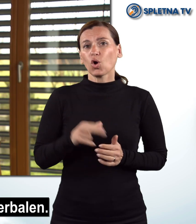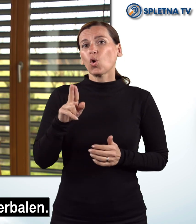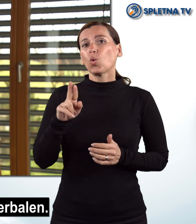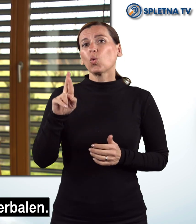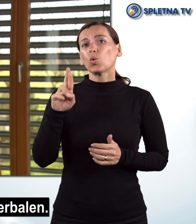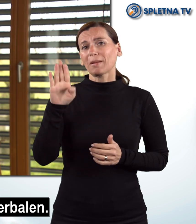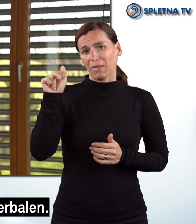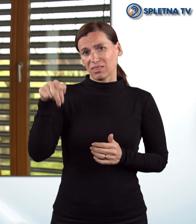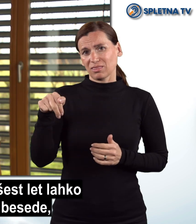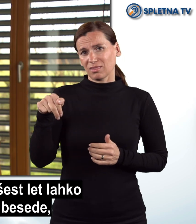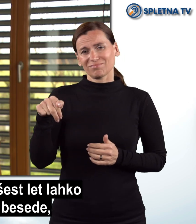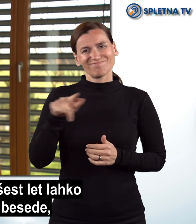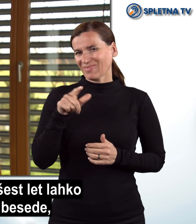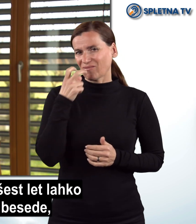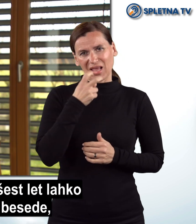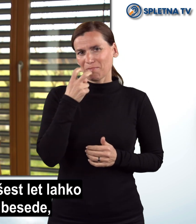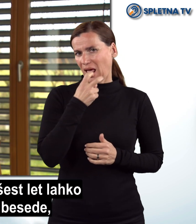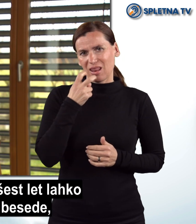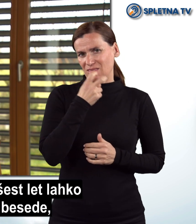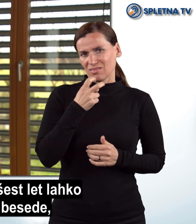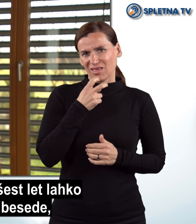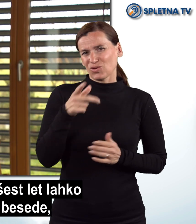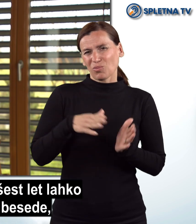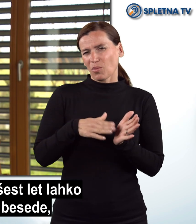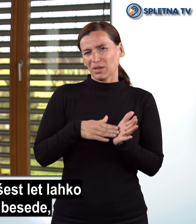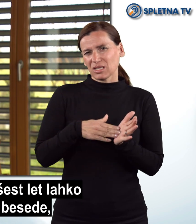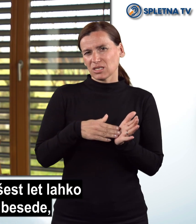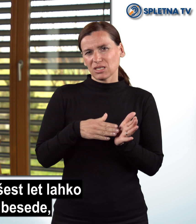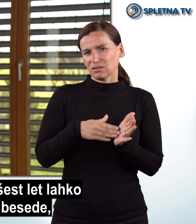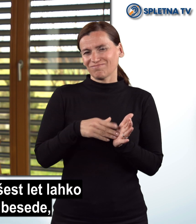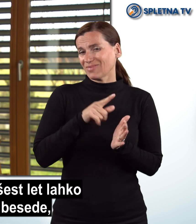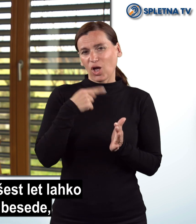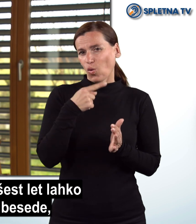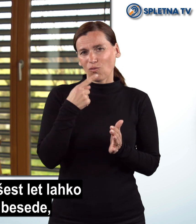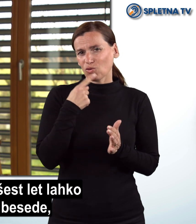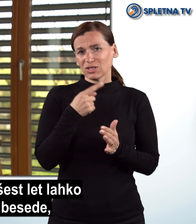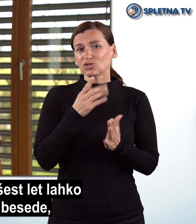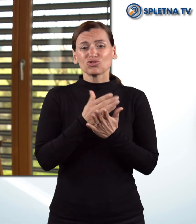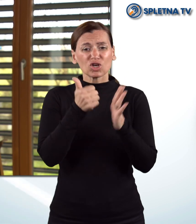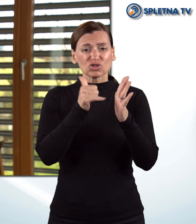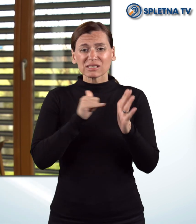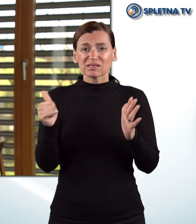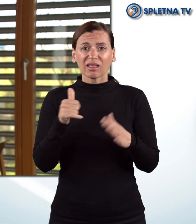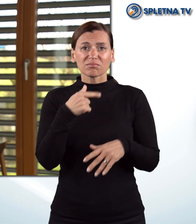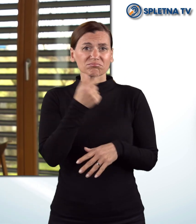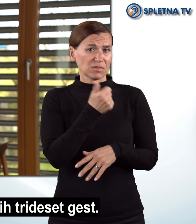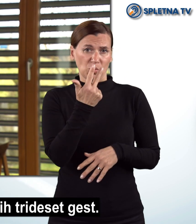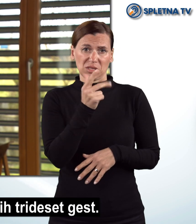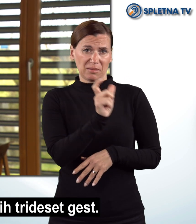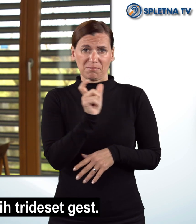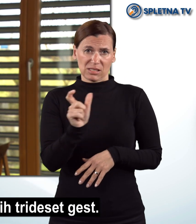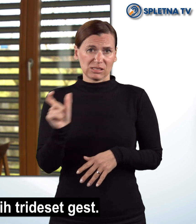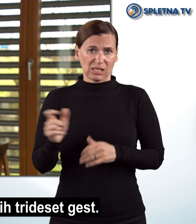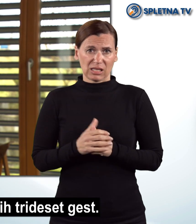Urban je neverbalen, to pomeni, da že 6 let lahko reče samo 3 besede.